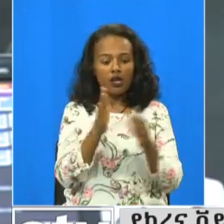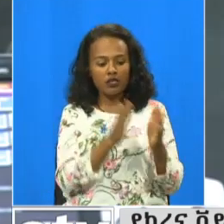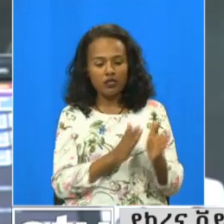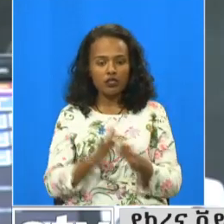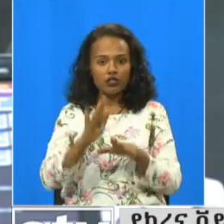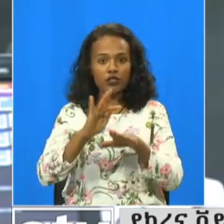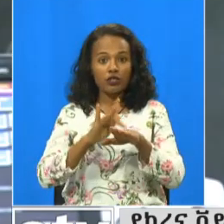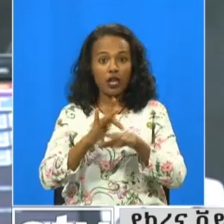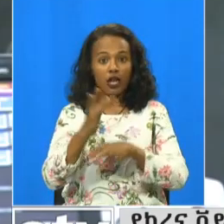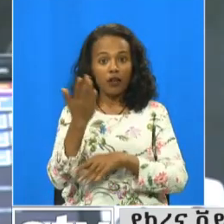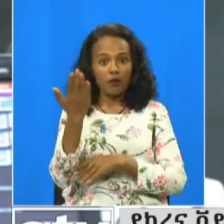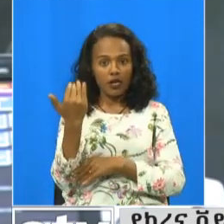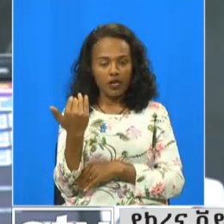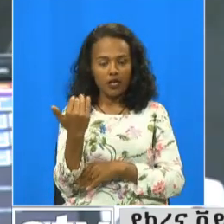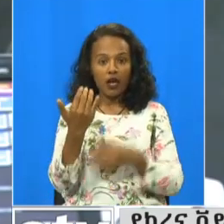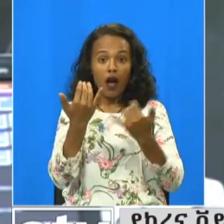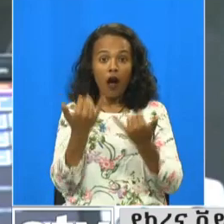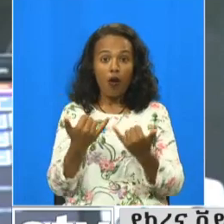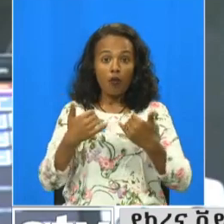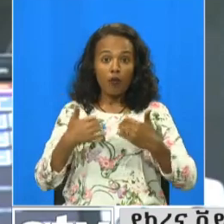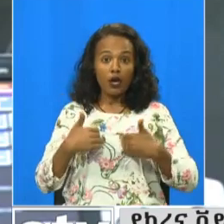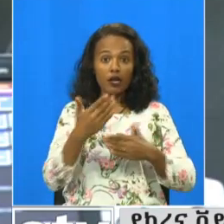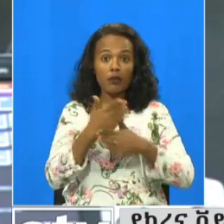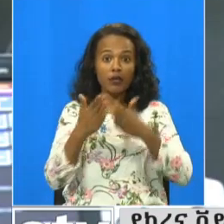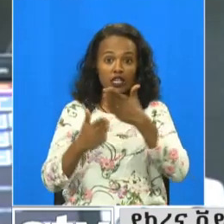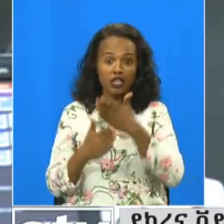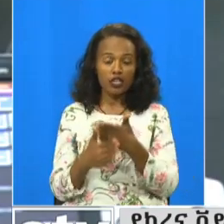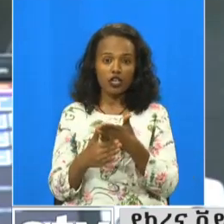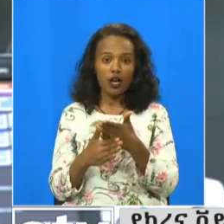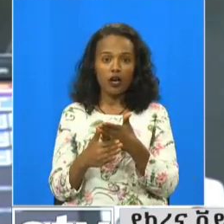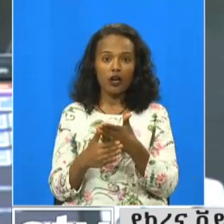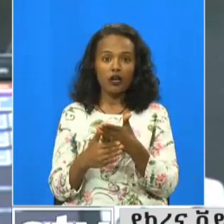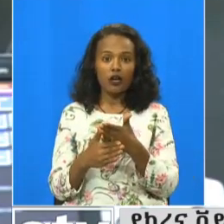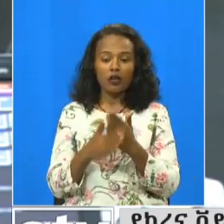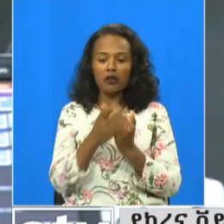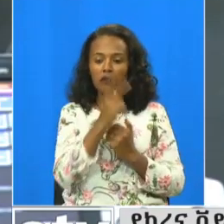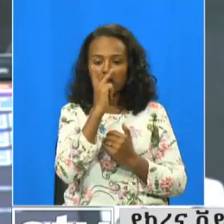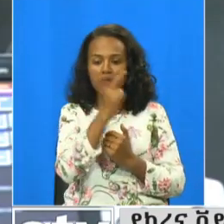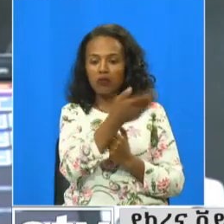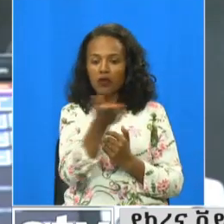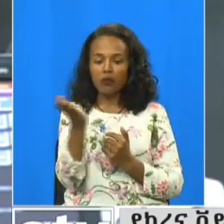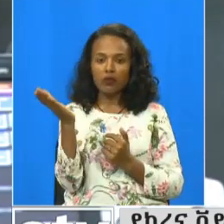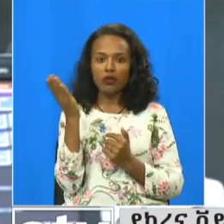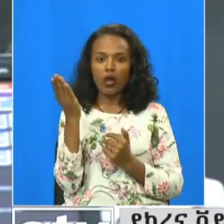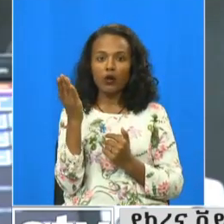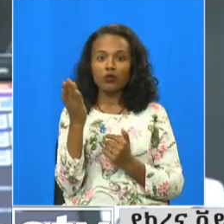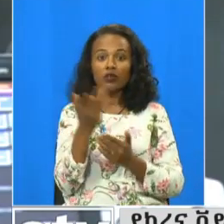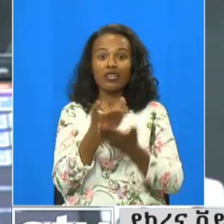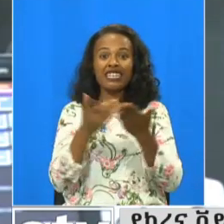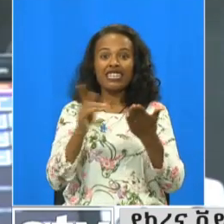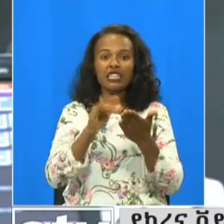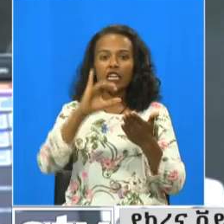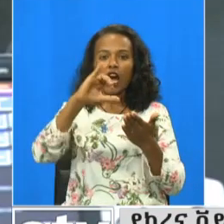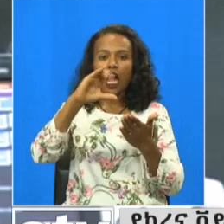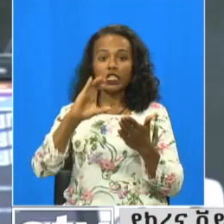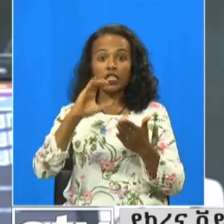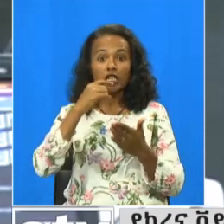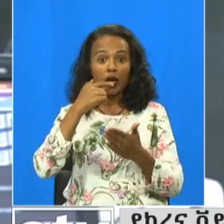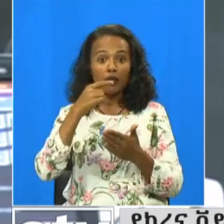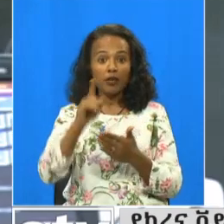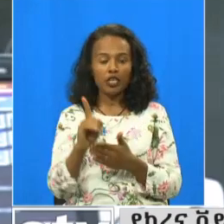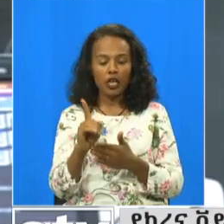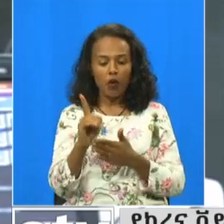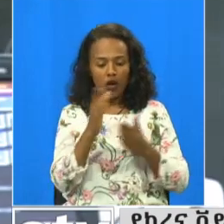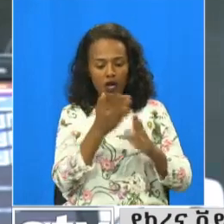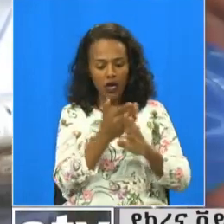ላይ ነበር የቆየነው። አሁን ባለበት ደረጃ ያው እንደምታዩት ኢንቴንሲቭ ኬር ዩኒት ወይም አይሲዩ የምንለው